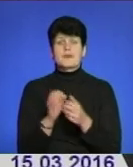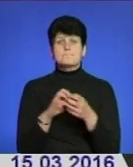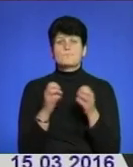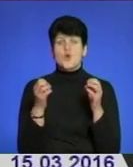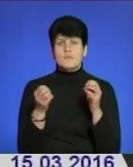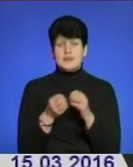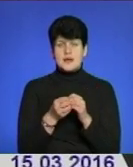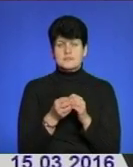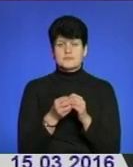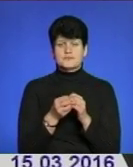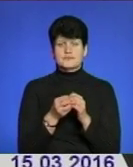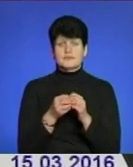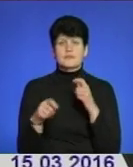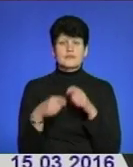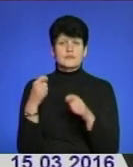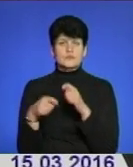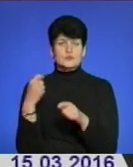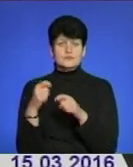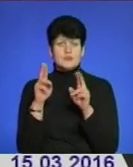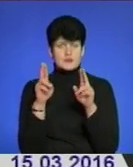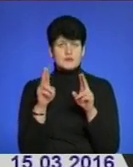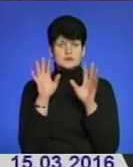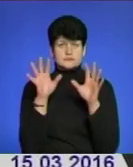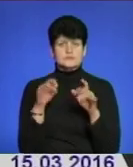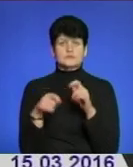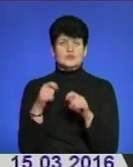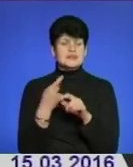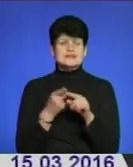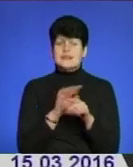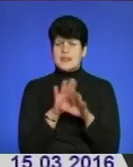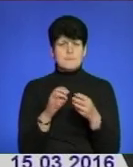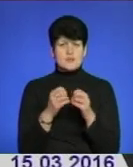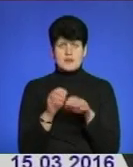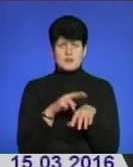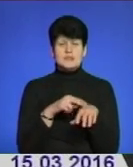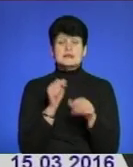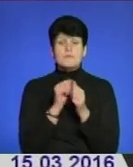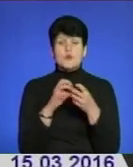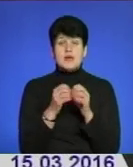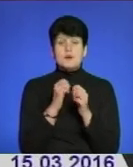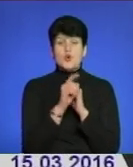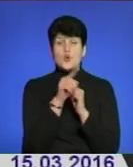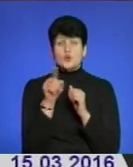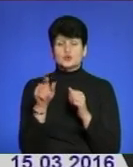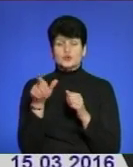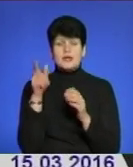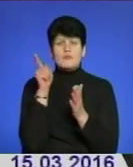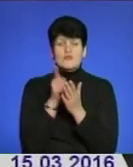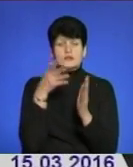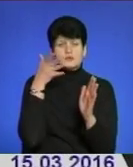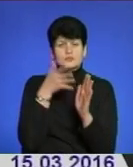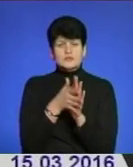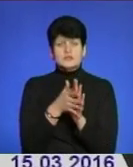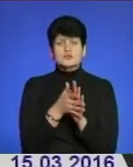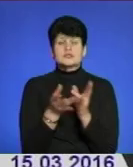проблема злочинності, проблема правопорушень – це не тільки проблема поліції, це проблема кожної людини, яка повинна усвідомлювати, що вона